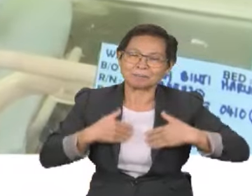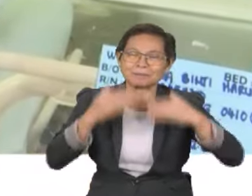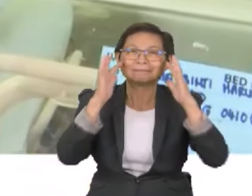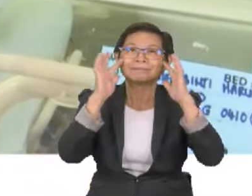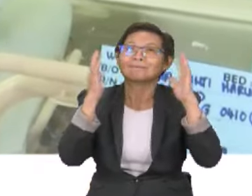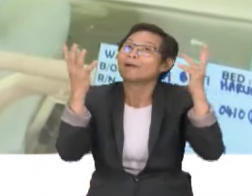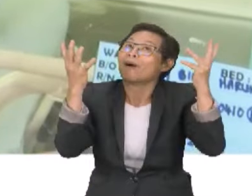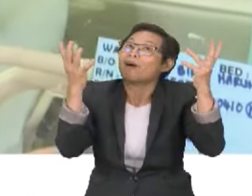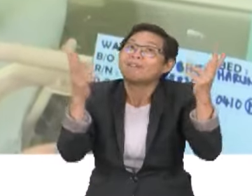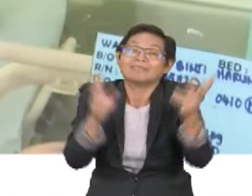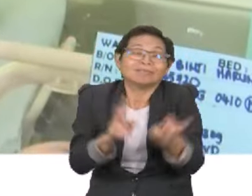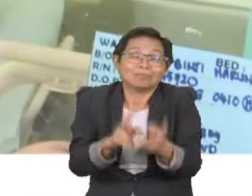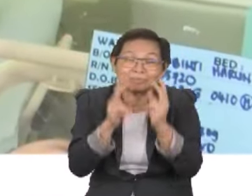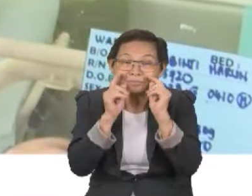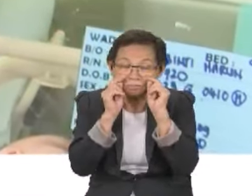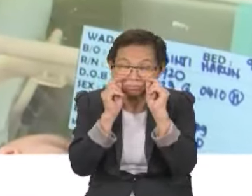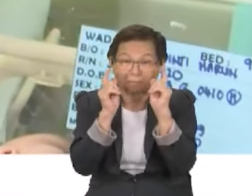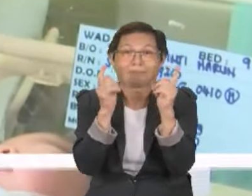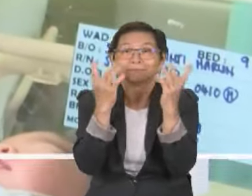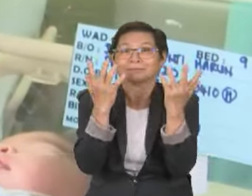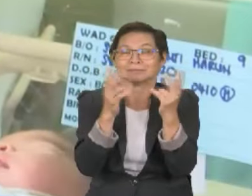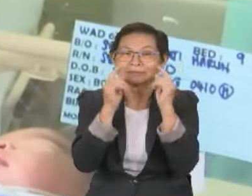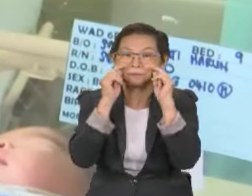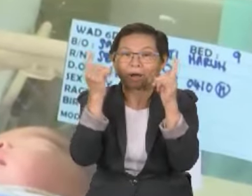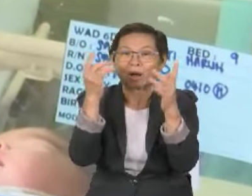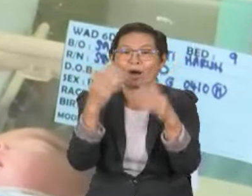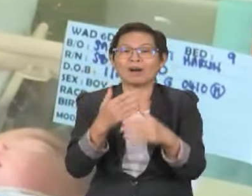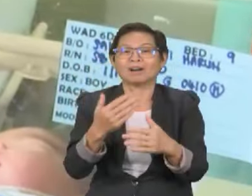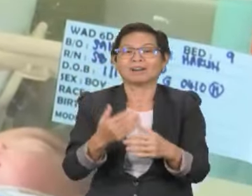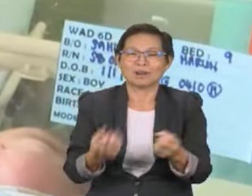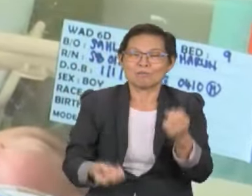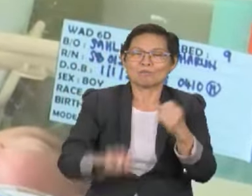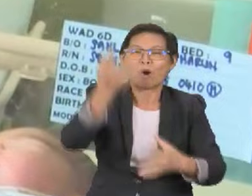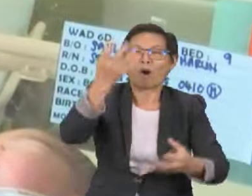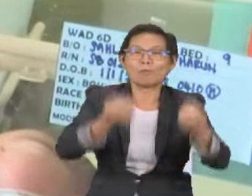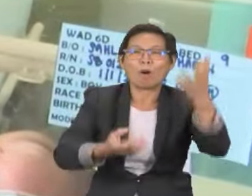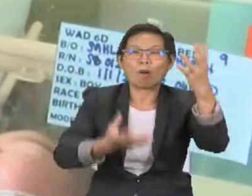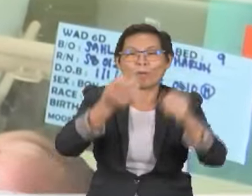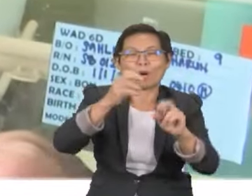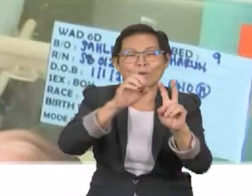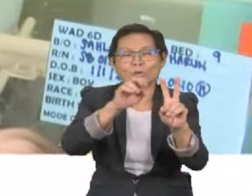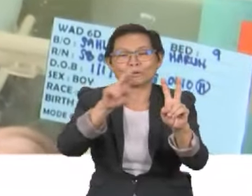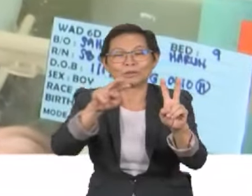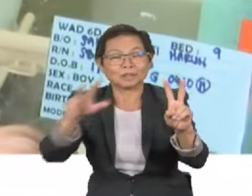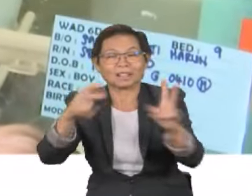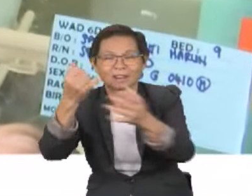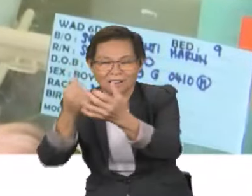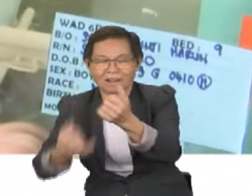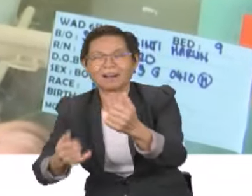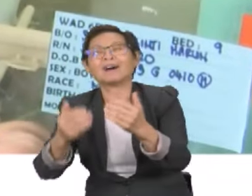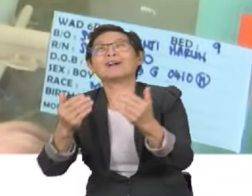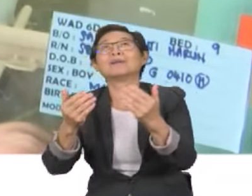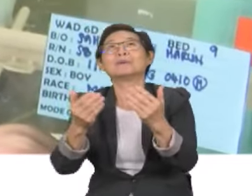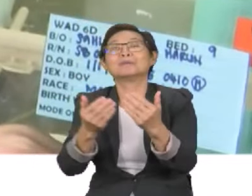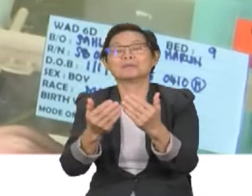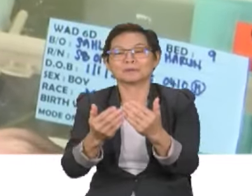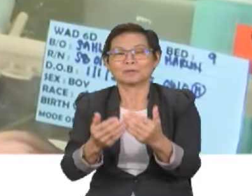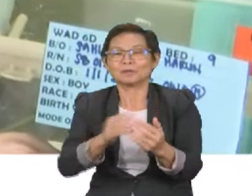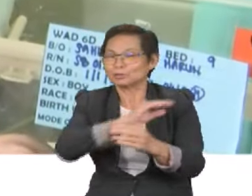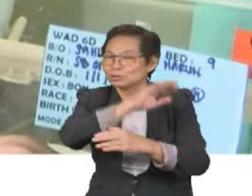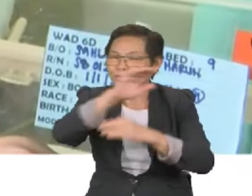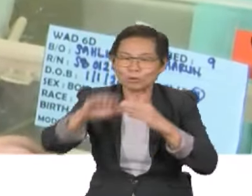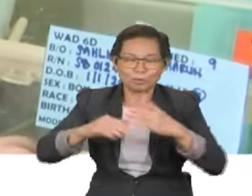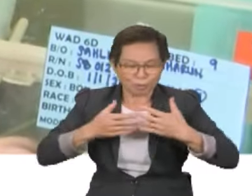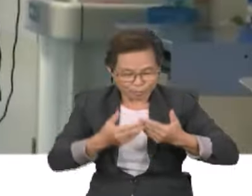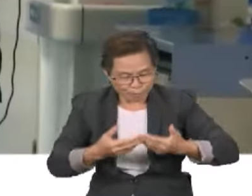pun. Dia pergi unit lambat lagi tapi tak sangka dia tahun baru. Dan alhamdulillah sebab syukur dia sihat, walafiat, semua okey, tak